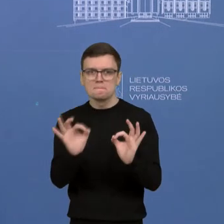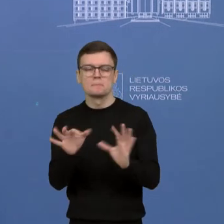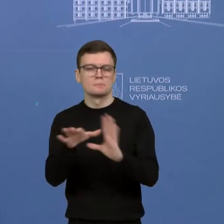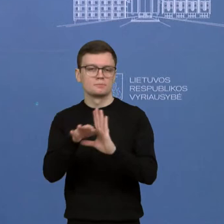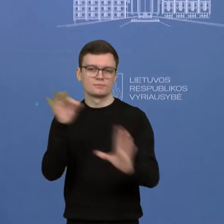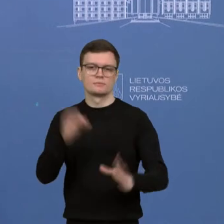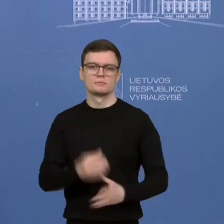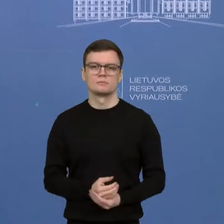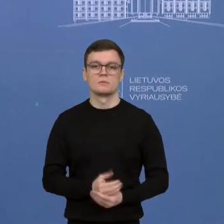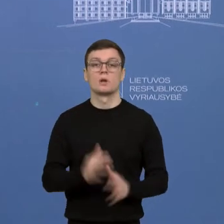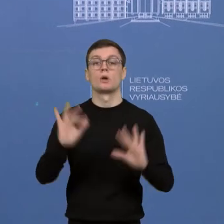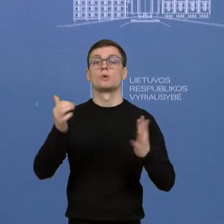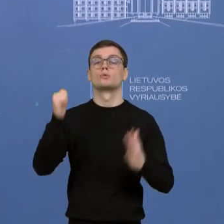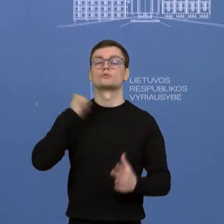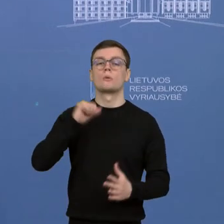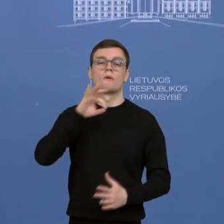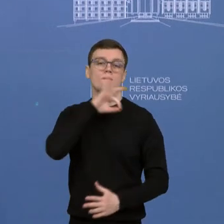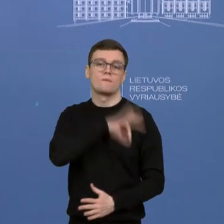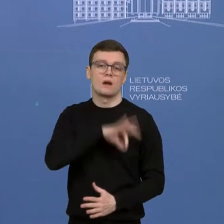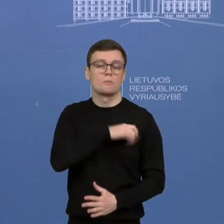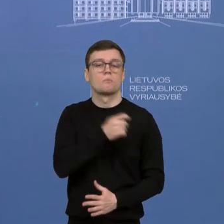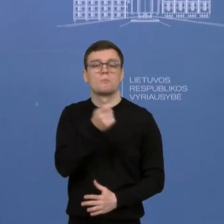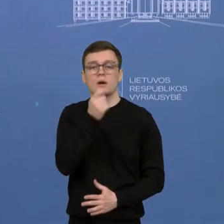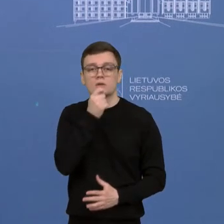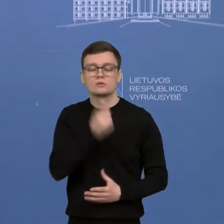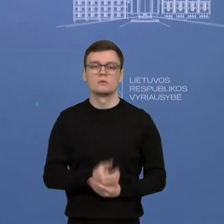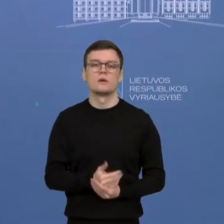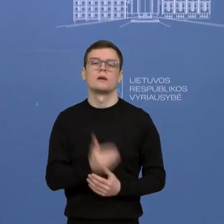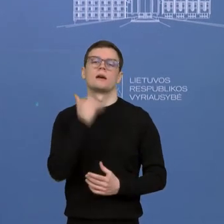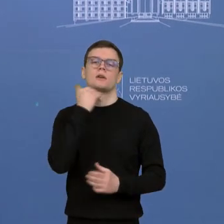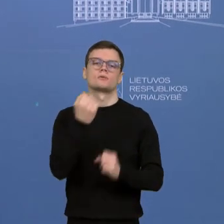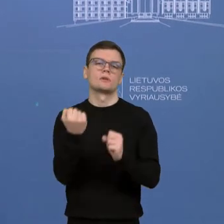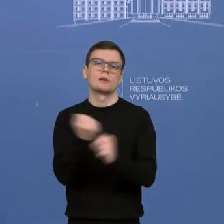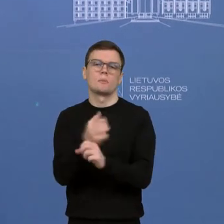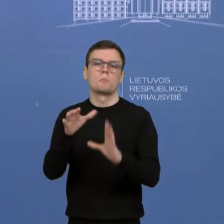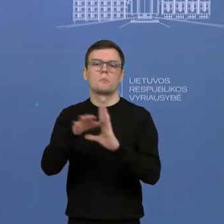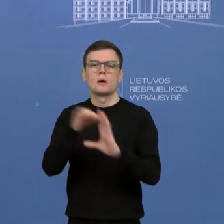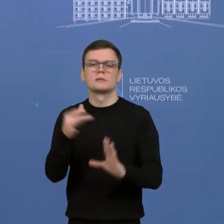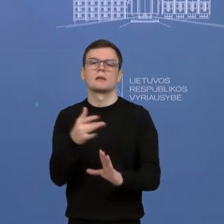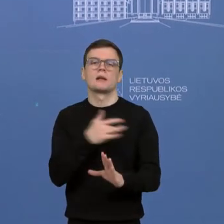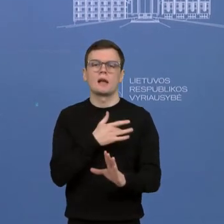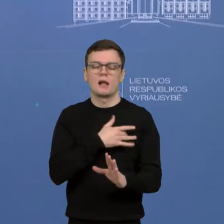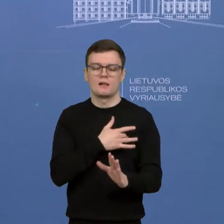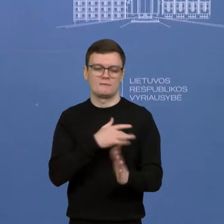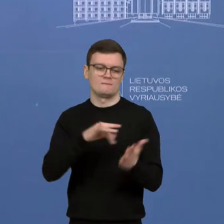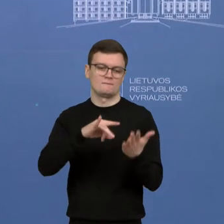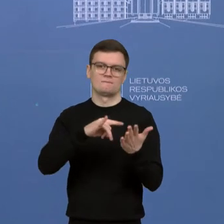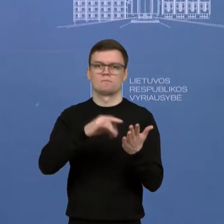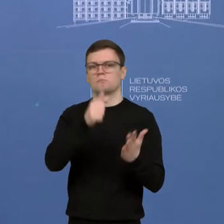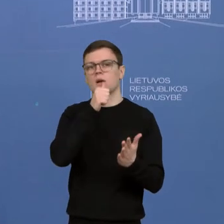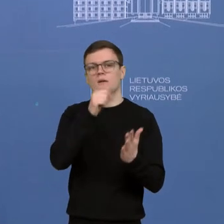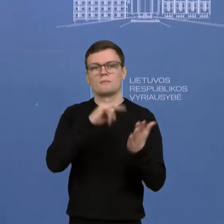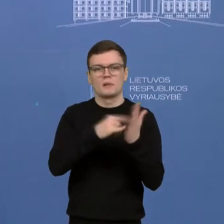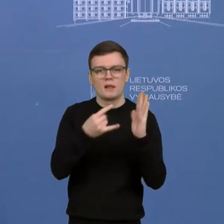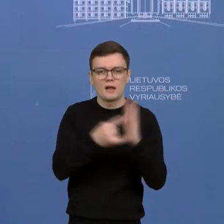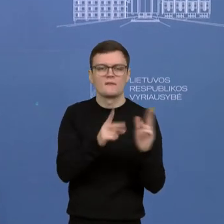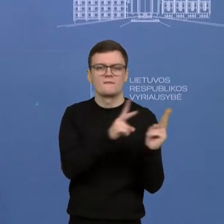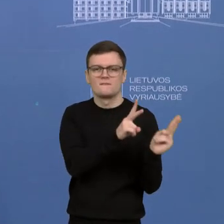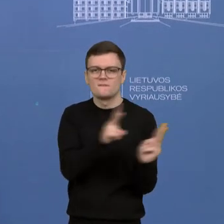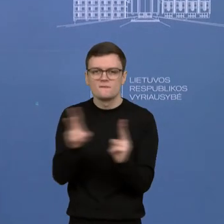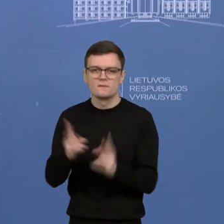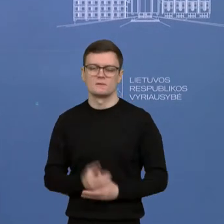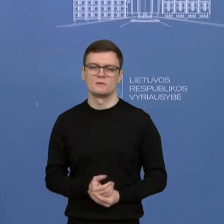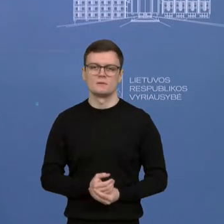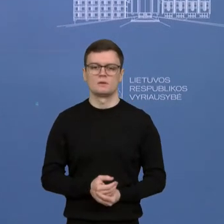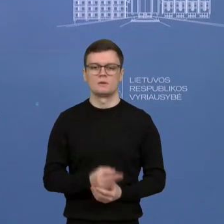jeigu gyventojai nedaug suvartoja, aišku, reikėtų rinktis galbūt stabilų planą, stabilų tarifą, kur nebūtų